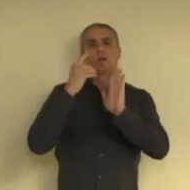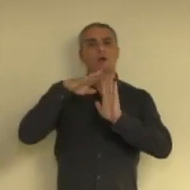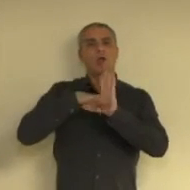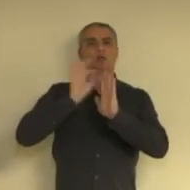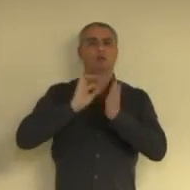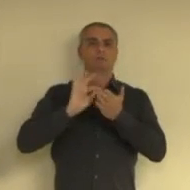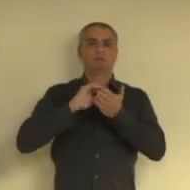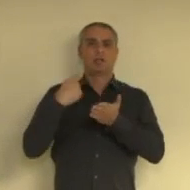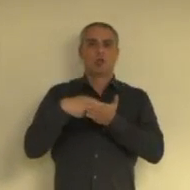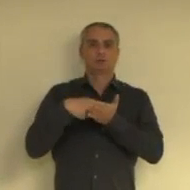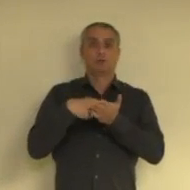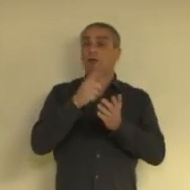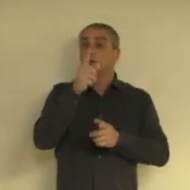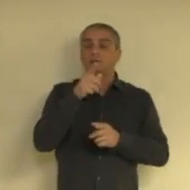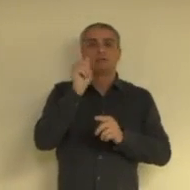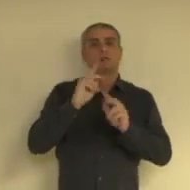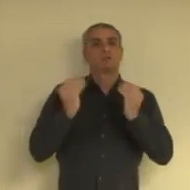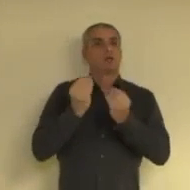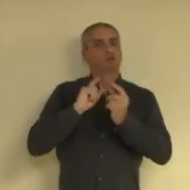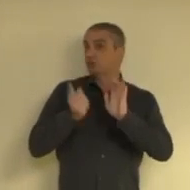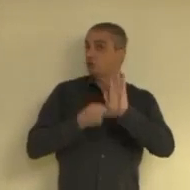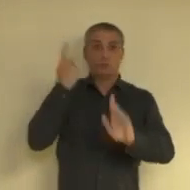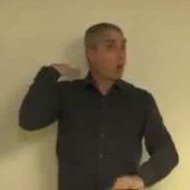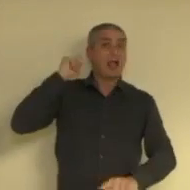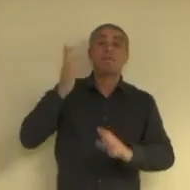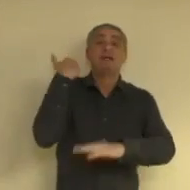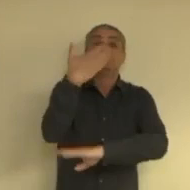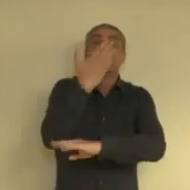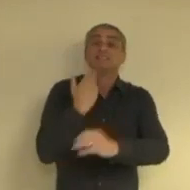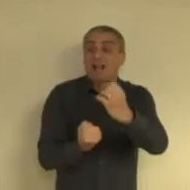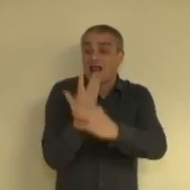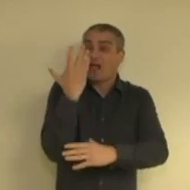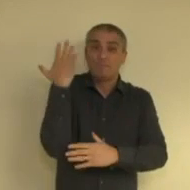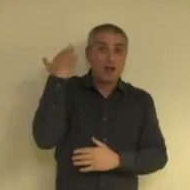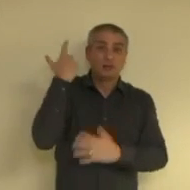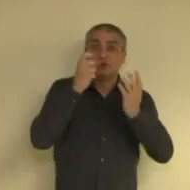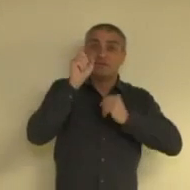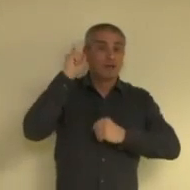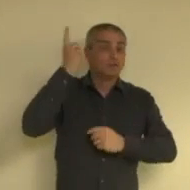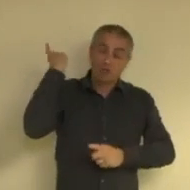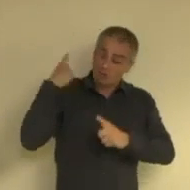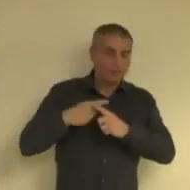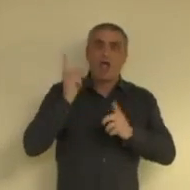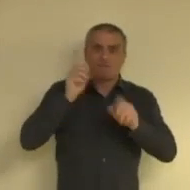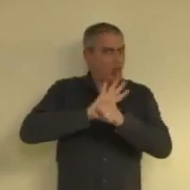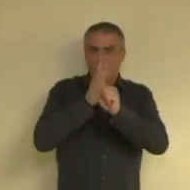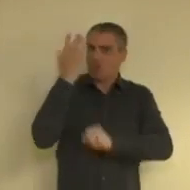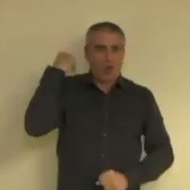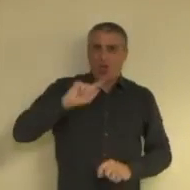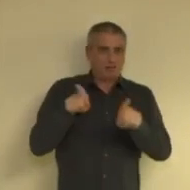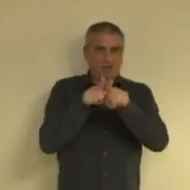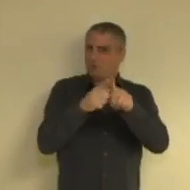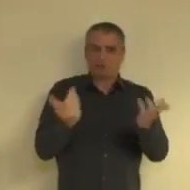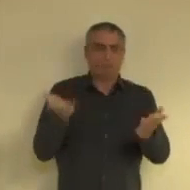משרד האוצר. מדובר בצעד שלא היה כמותו מאז הקמת המדינה, אבל גם מגפת הקורונה לא הייתה